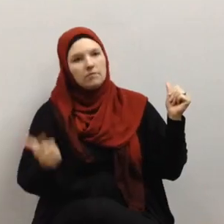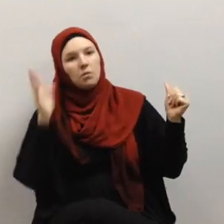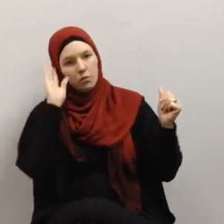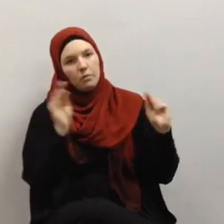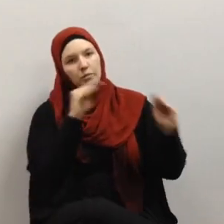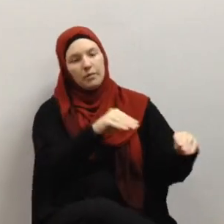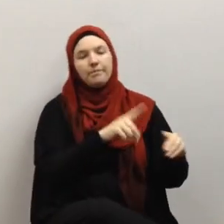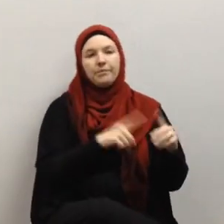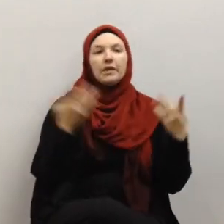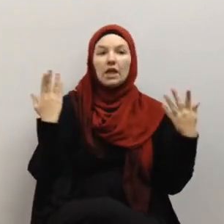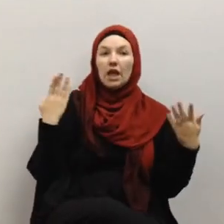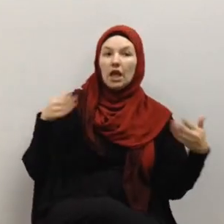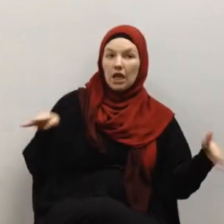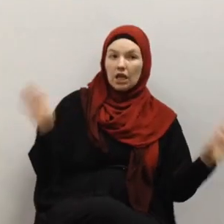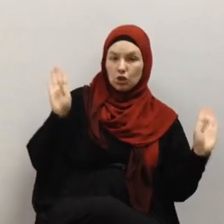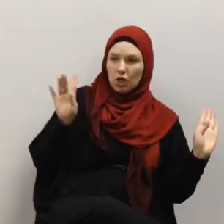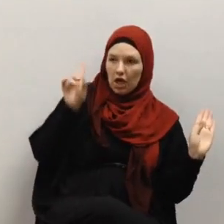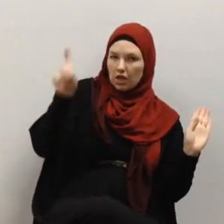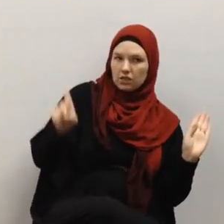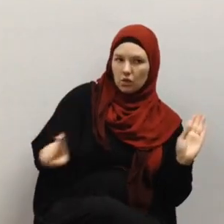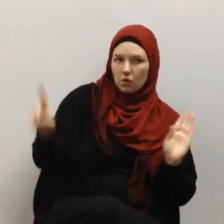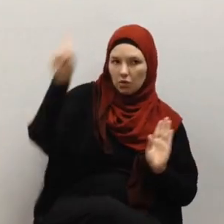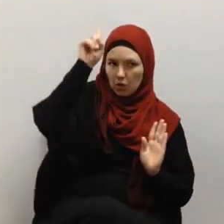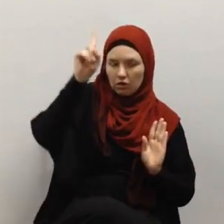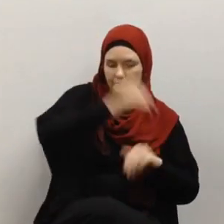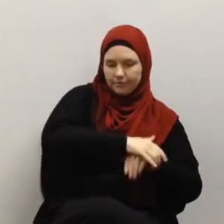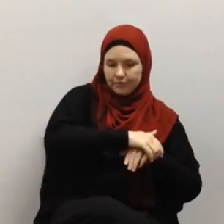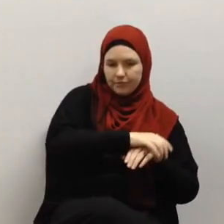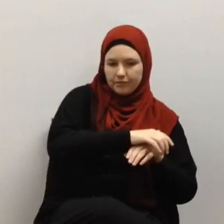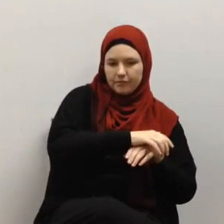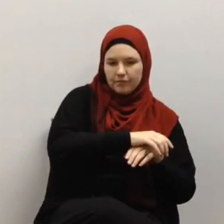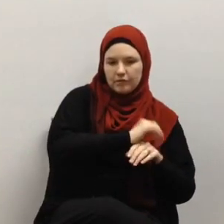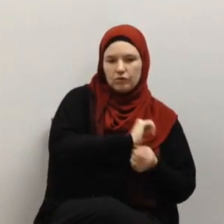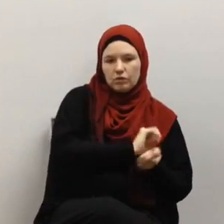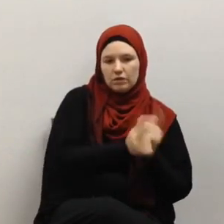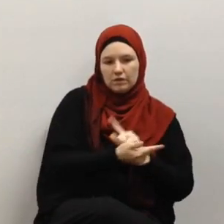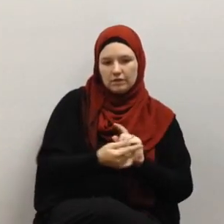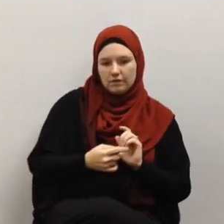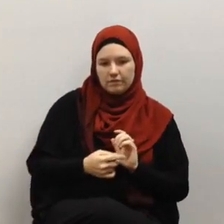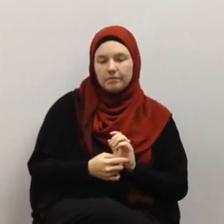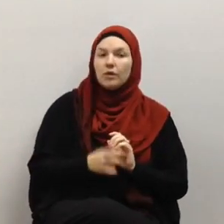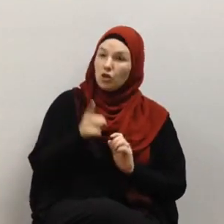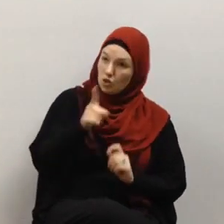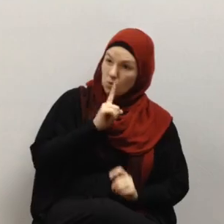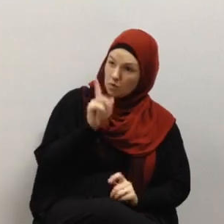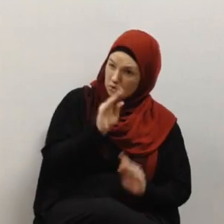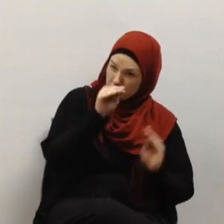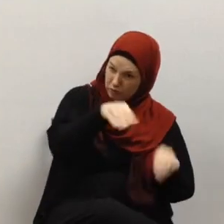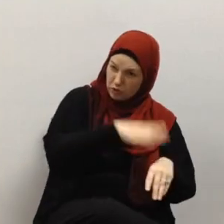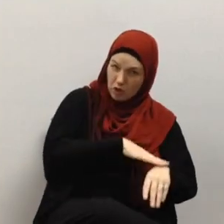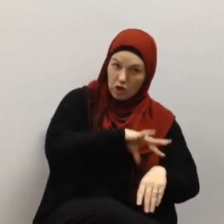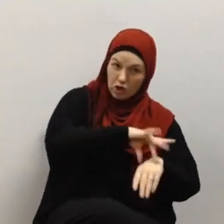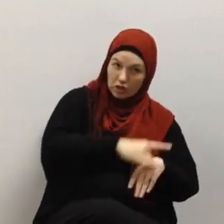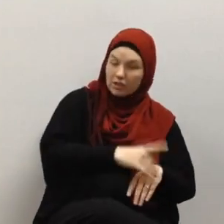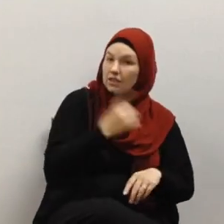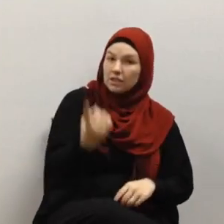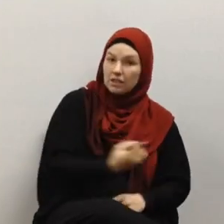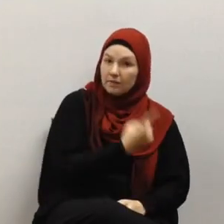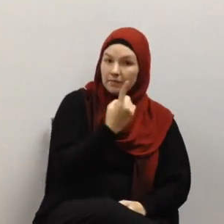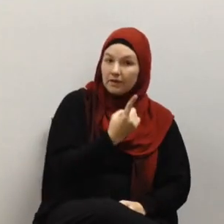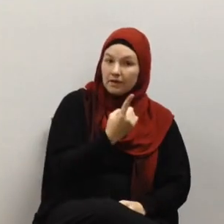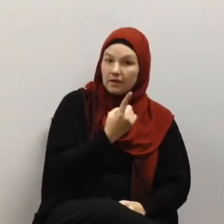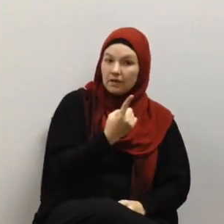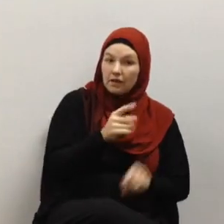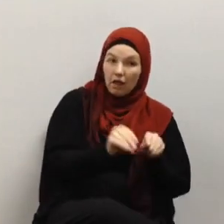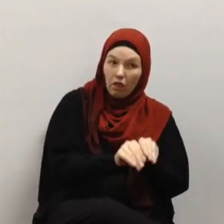Then they ask, أَتَجْعَلُ فِيهَا مَنْ يُفْسِدُ فِيهَا وَيَسْفِكُ الدِّمَاءُ. Would you really put on earth somebody